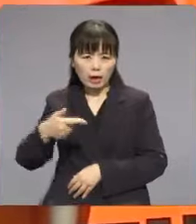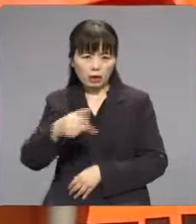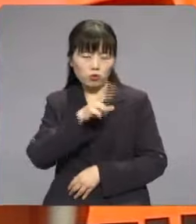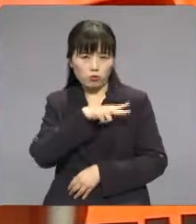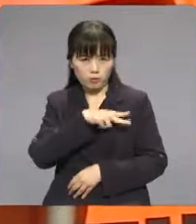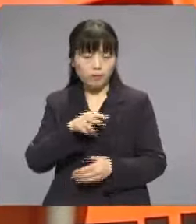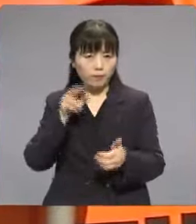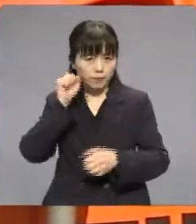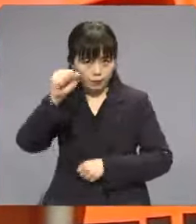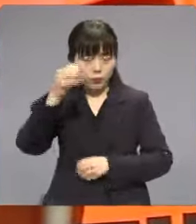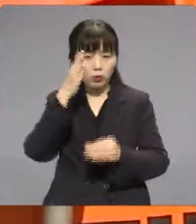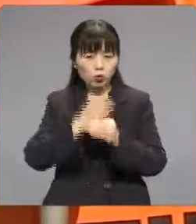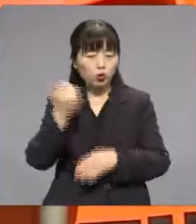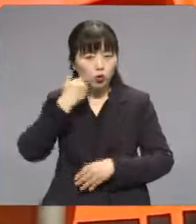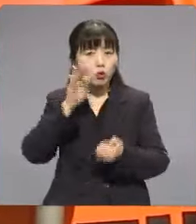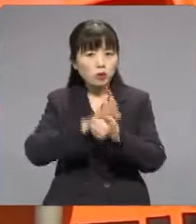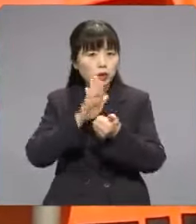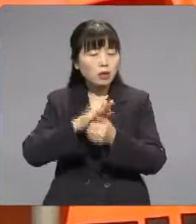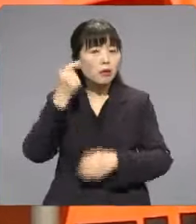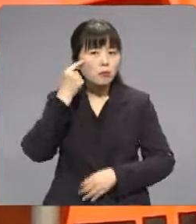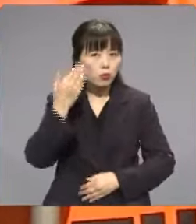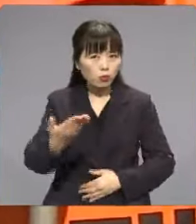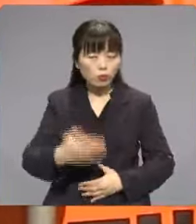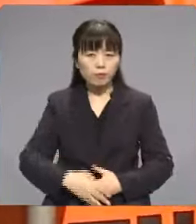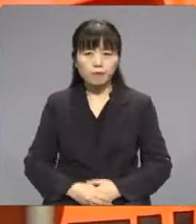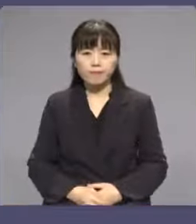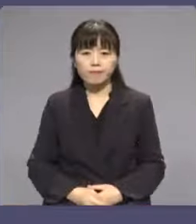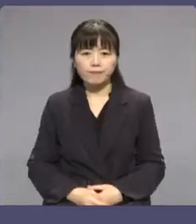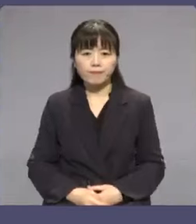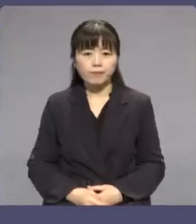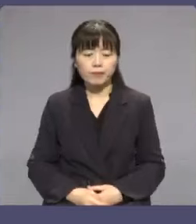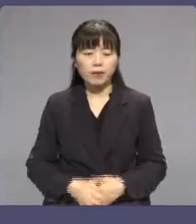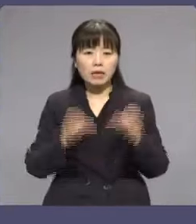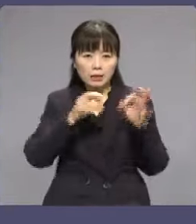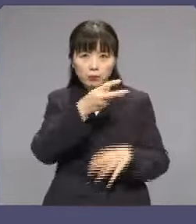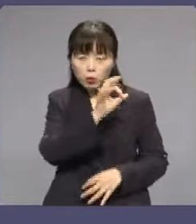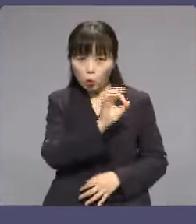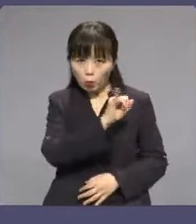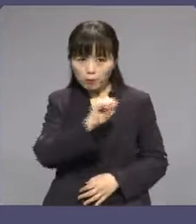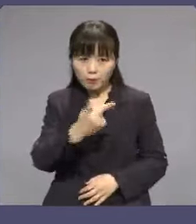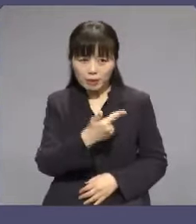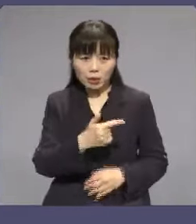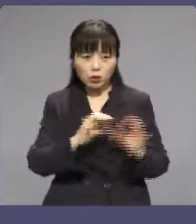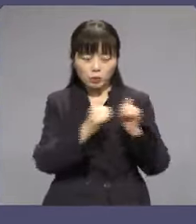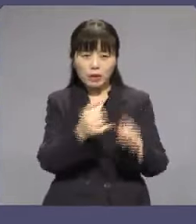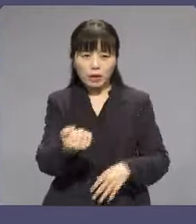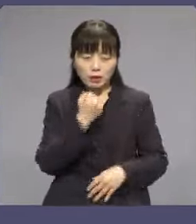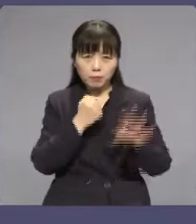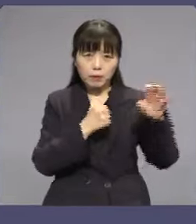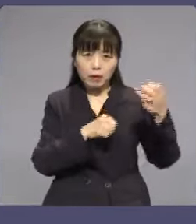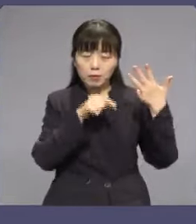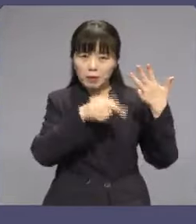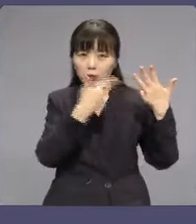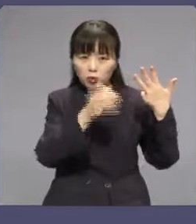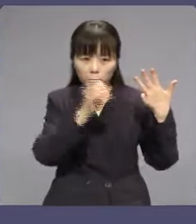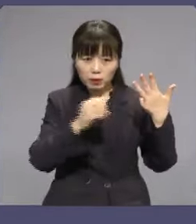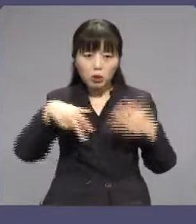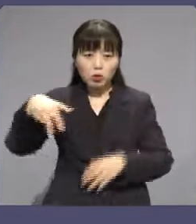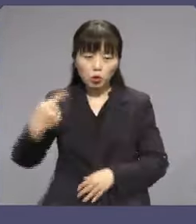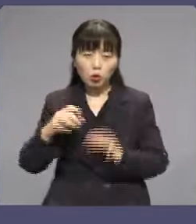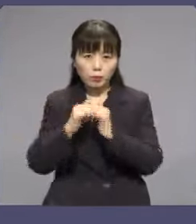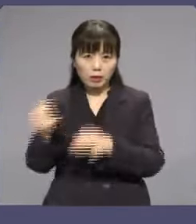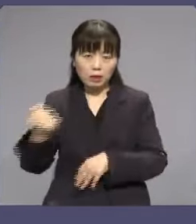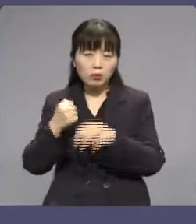있 누구를 지지하나 물었습니다 김용민 민주당 후보가 48.6% 조공한